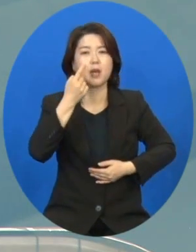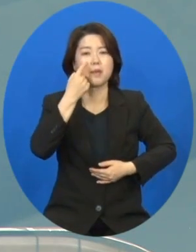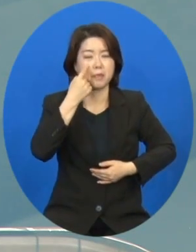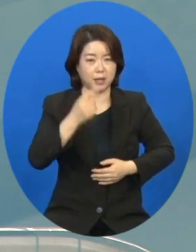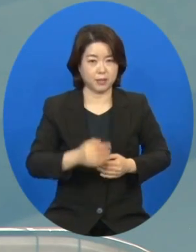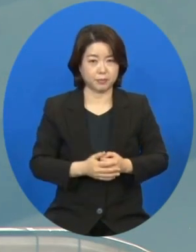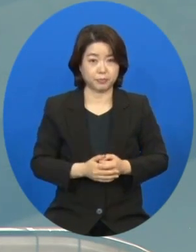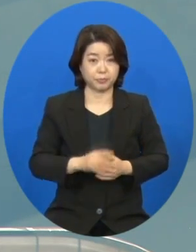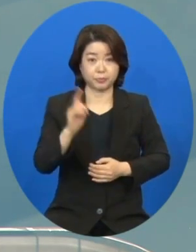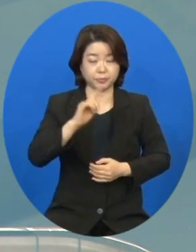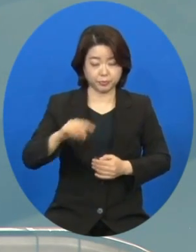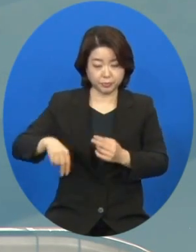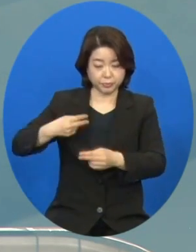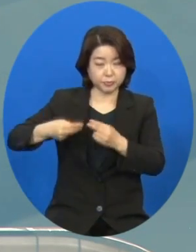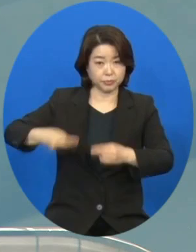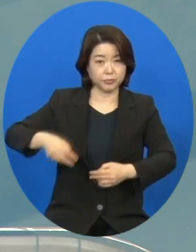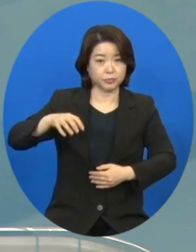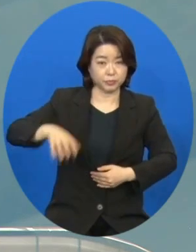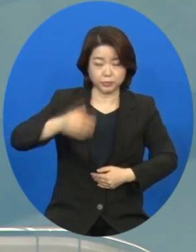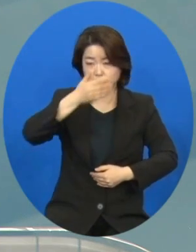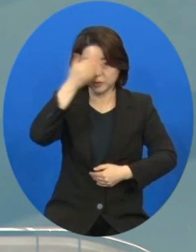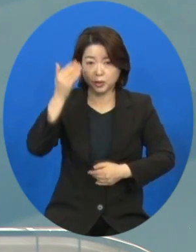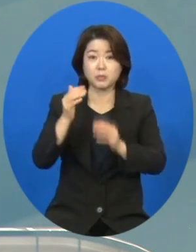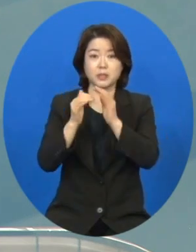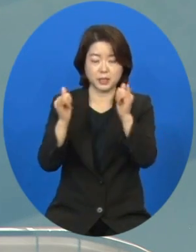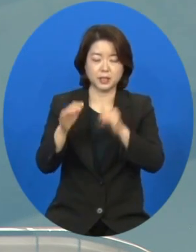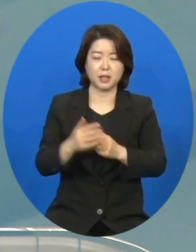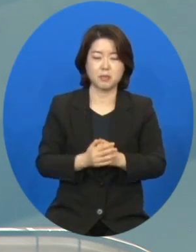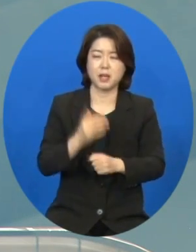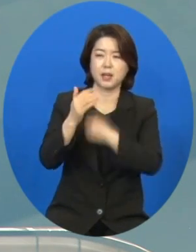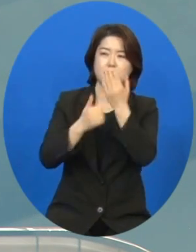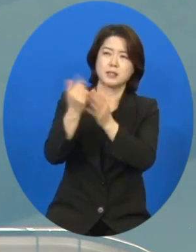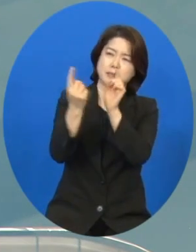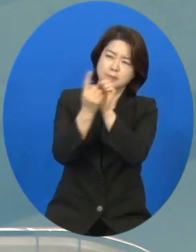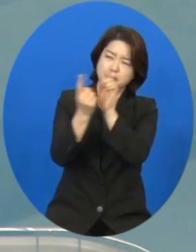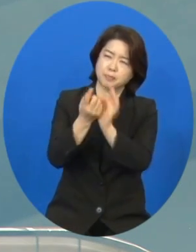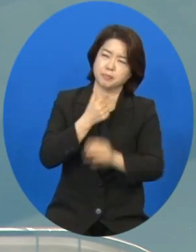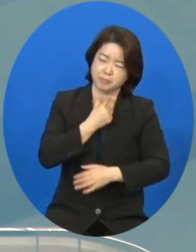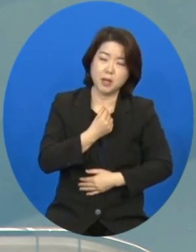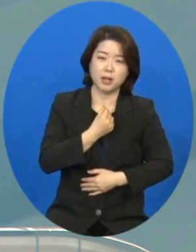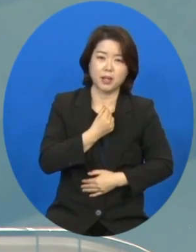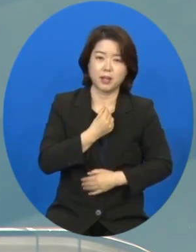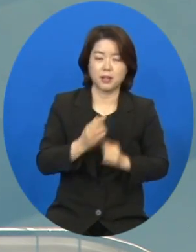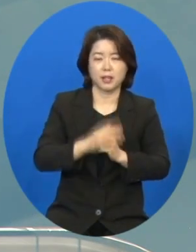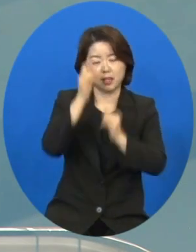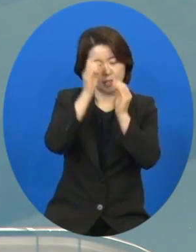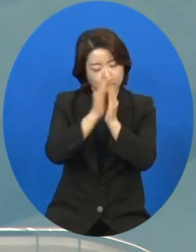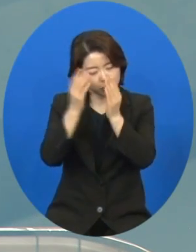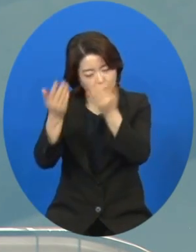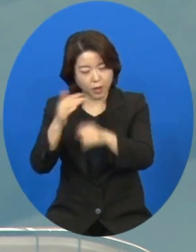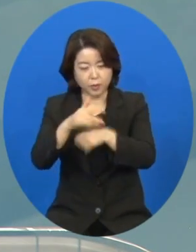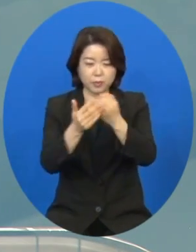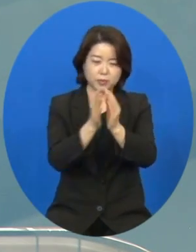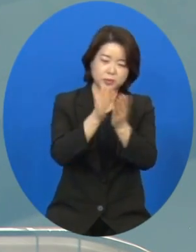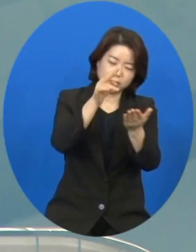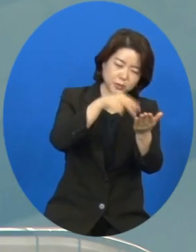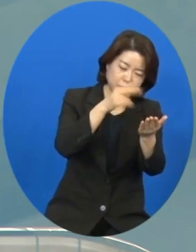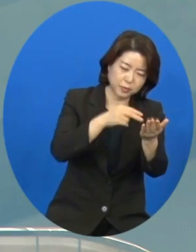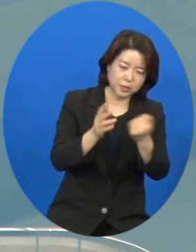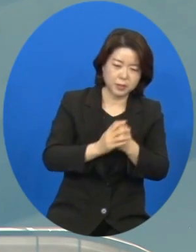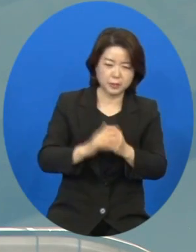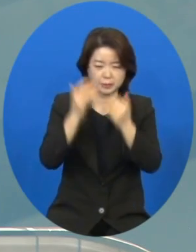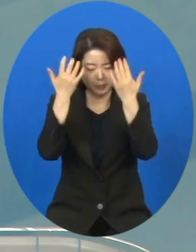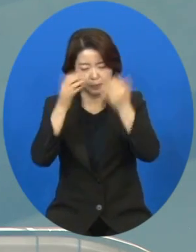젊은 수사가 그렇게 하나님을 만나고 싶었어요. 기도도 하고 성경도 보고 고행도